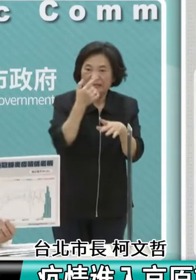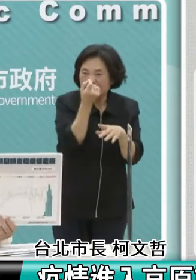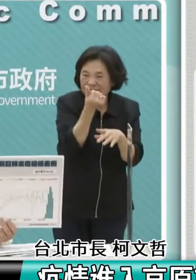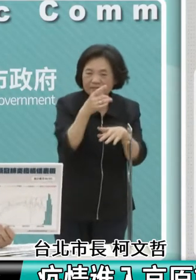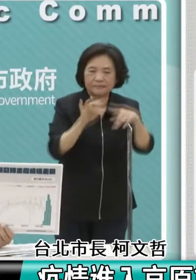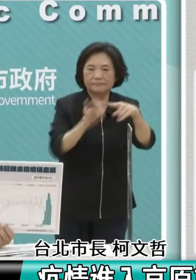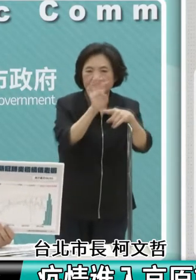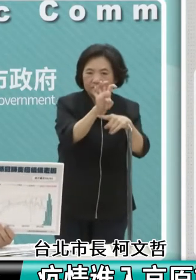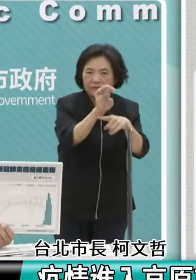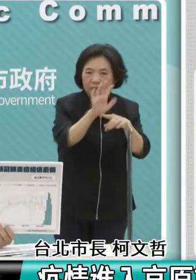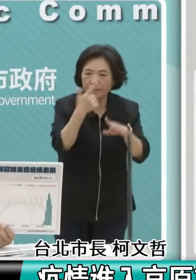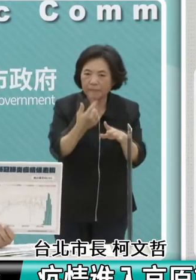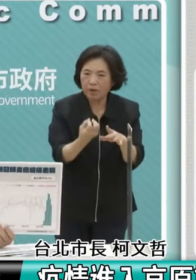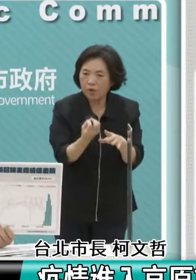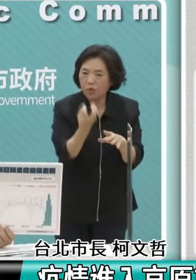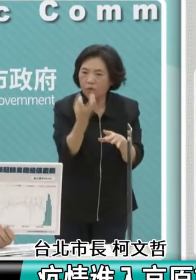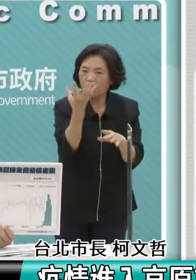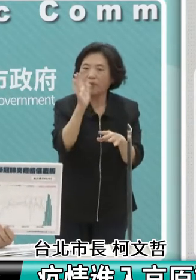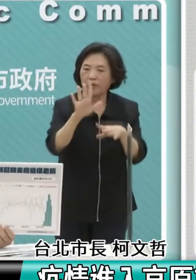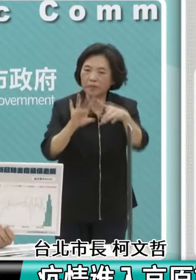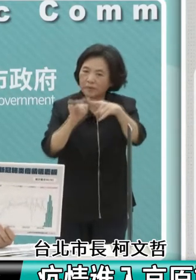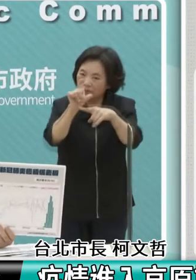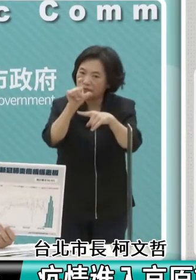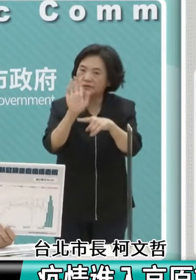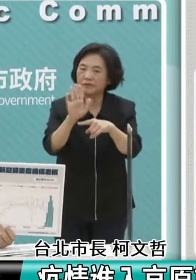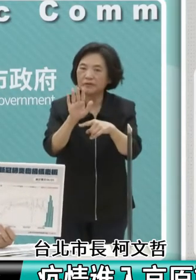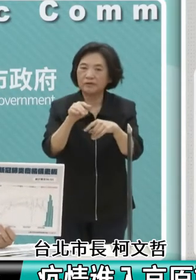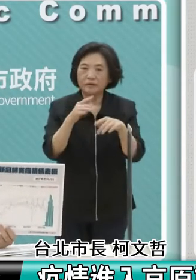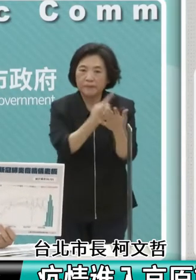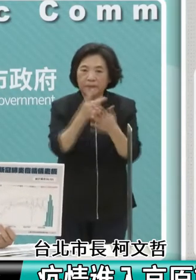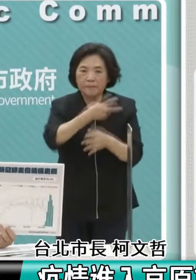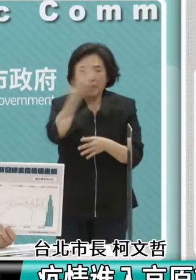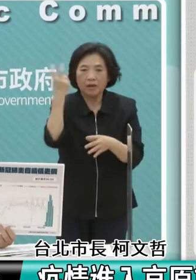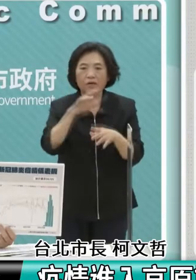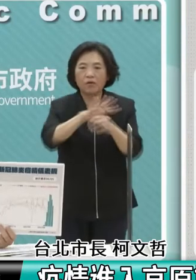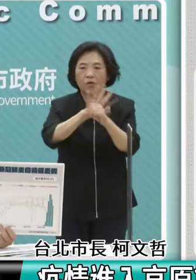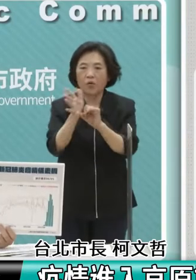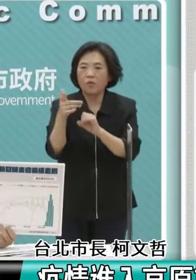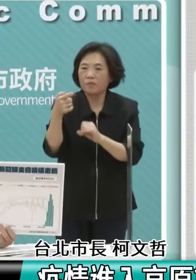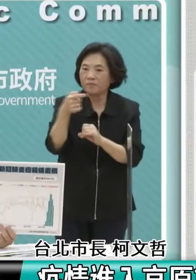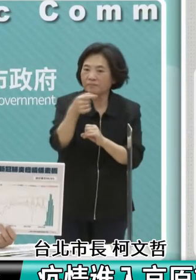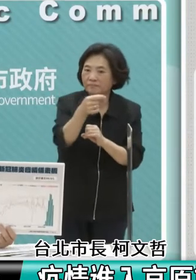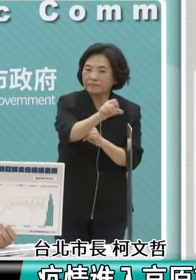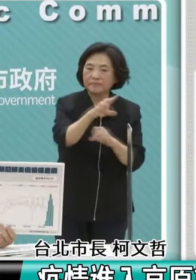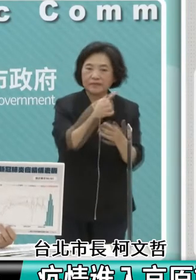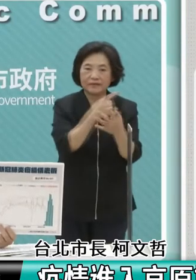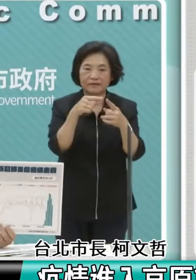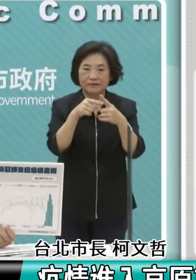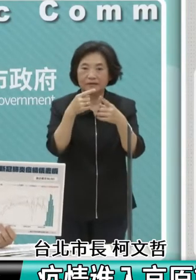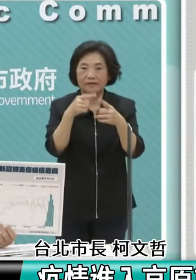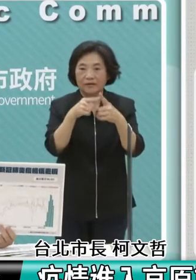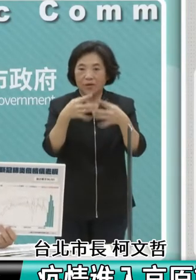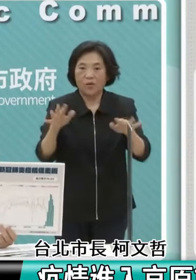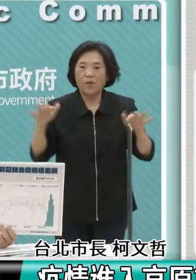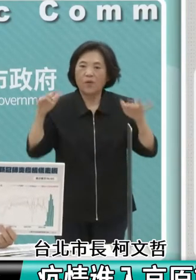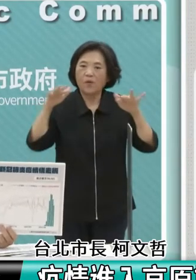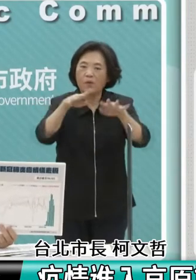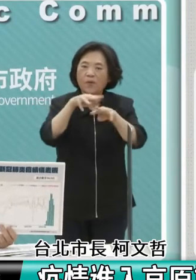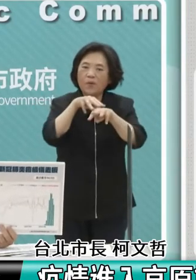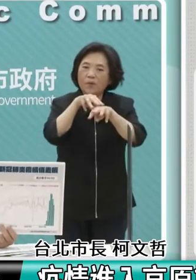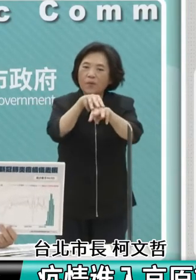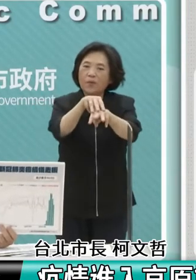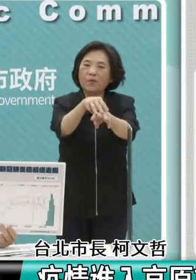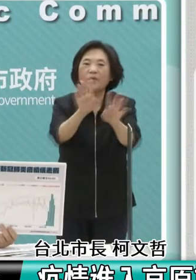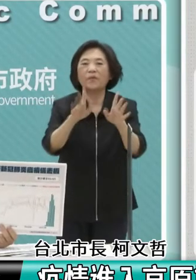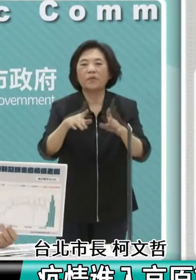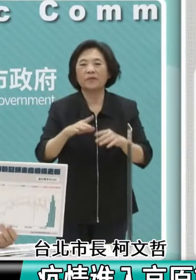升。所以应该是大家也发现这疫情趋缓以后哦，那整个人流量在上升。不过虽然人流量